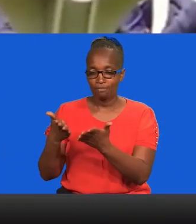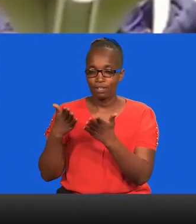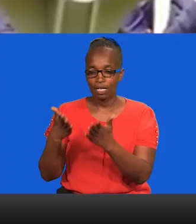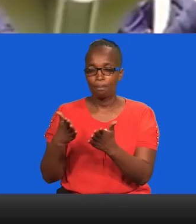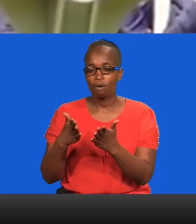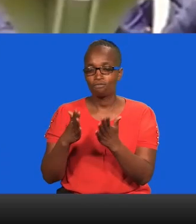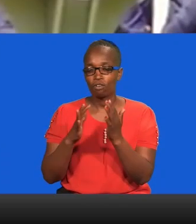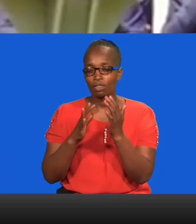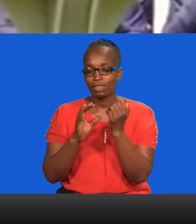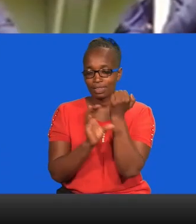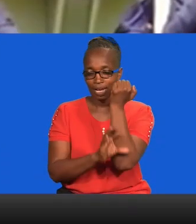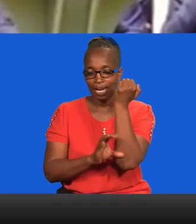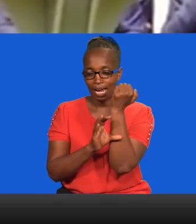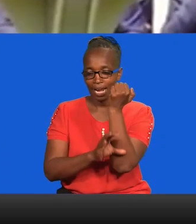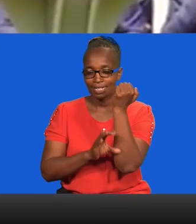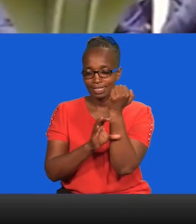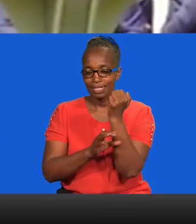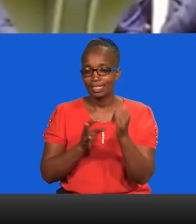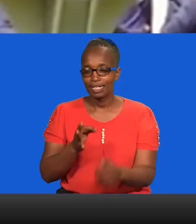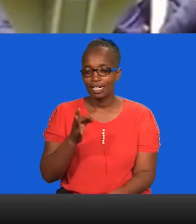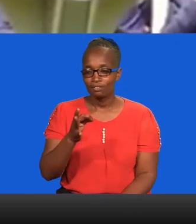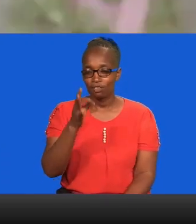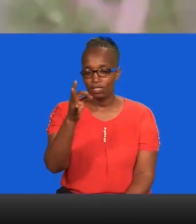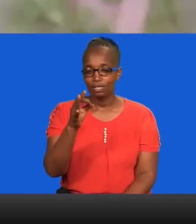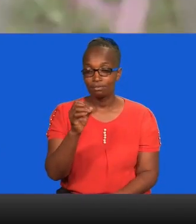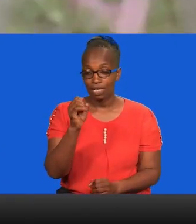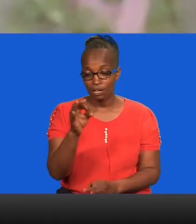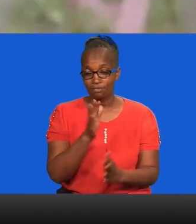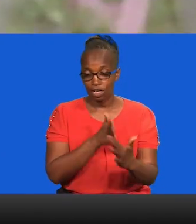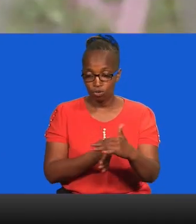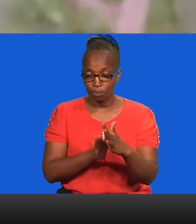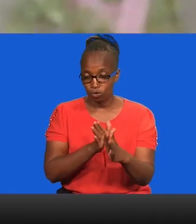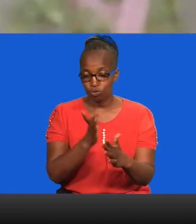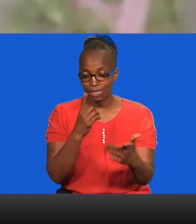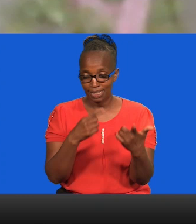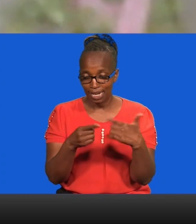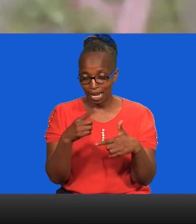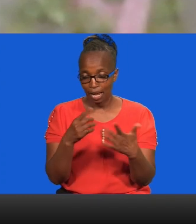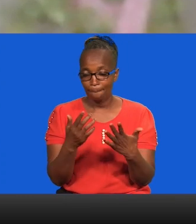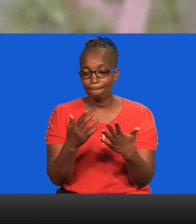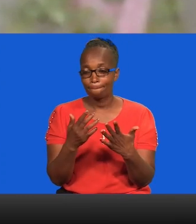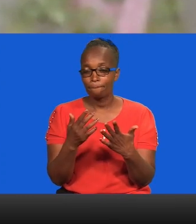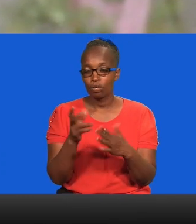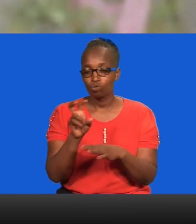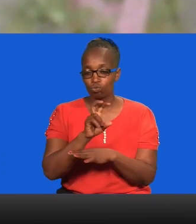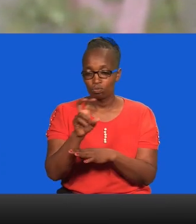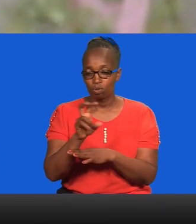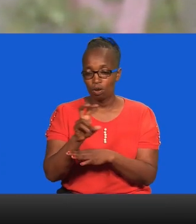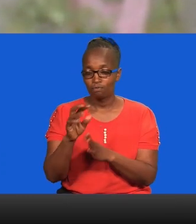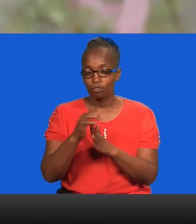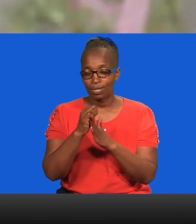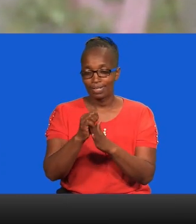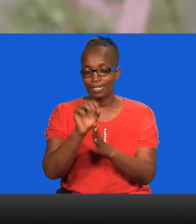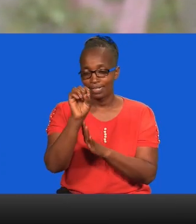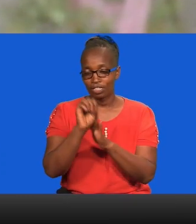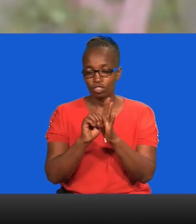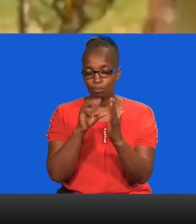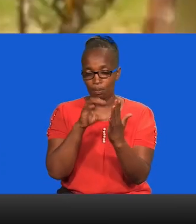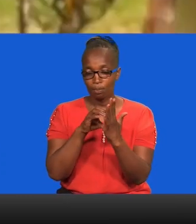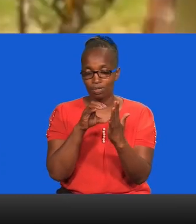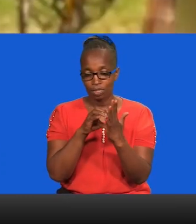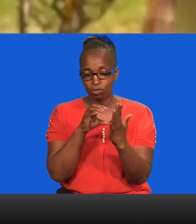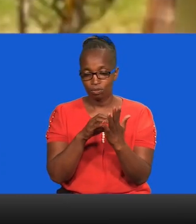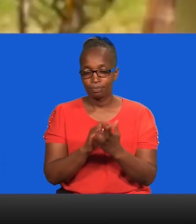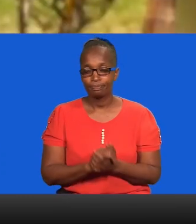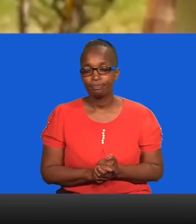kutangaza kujiondoa katika siasa za uchaguzi. I will not be seeking for any appointive position